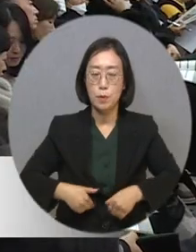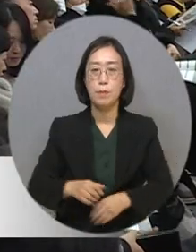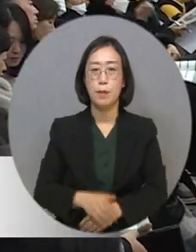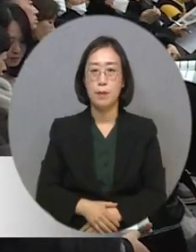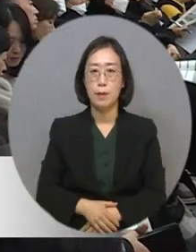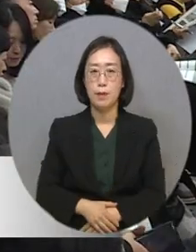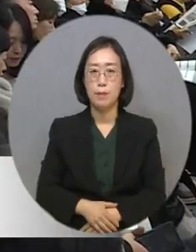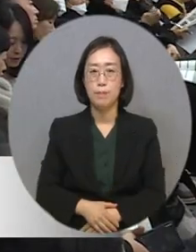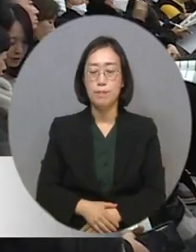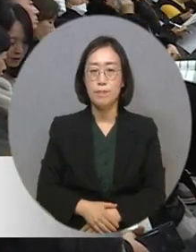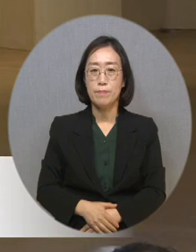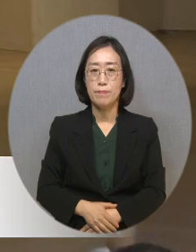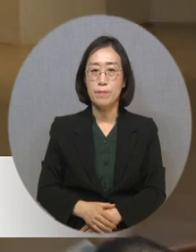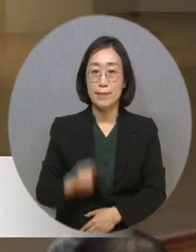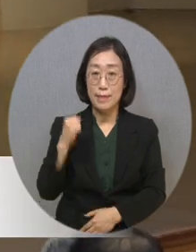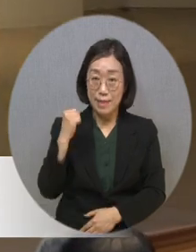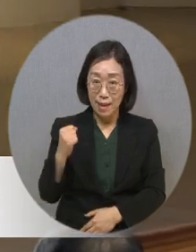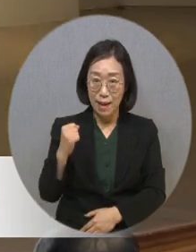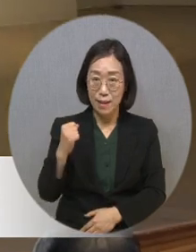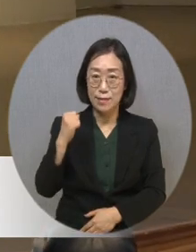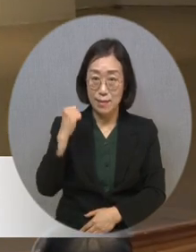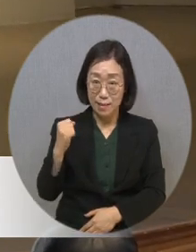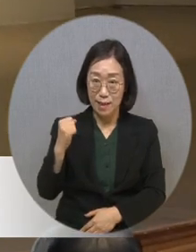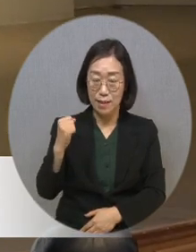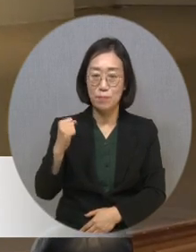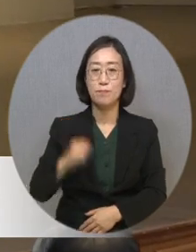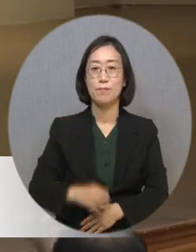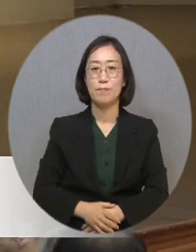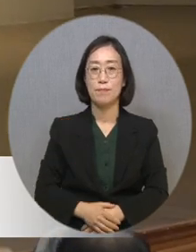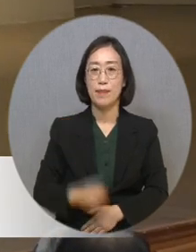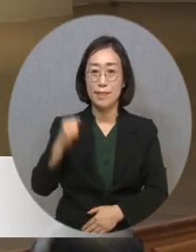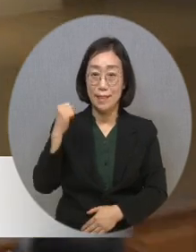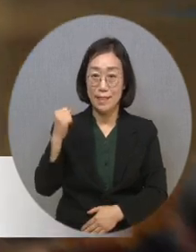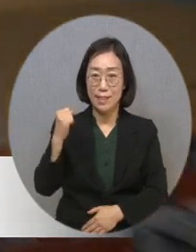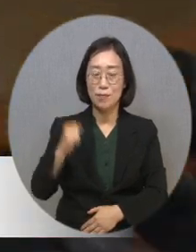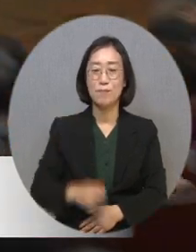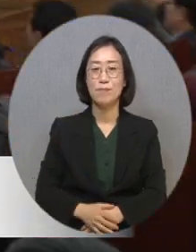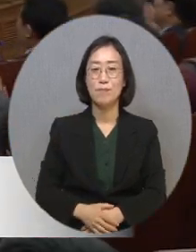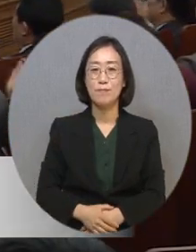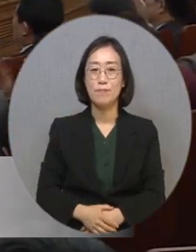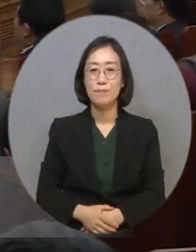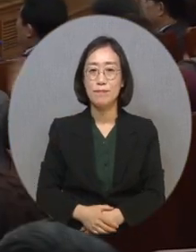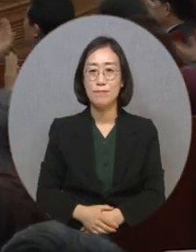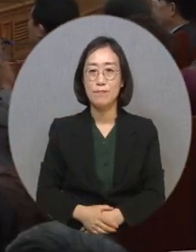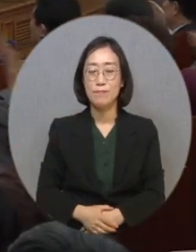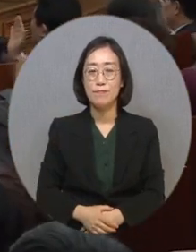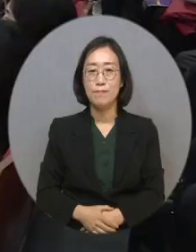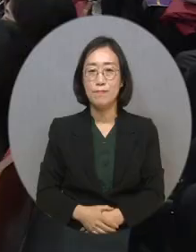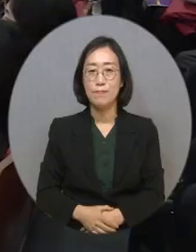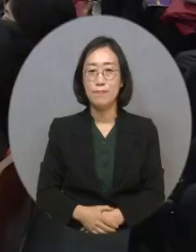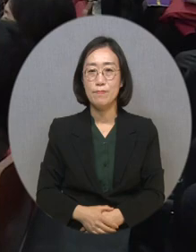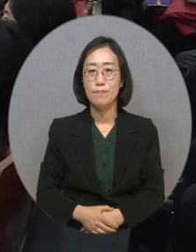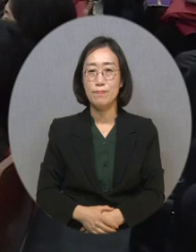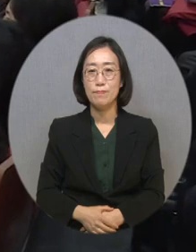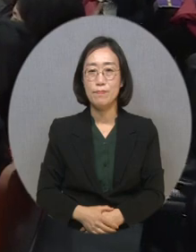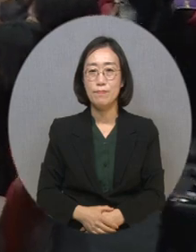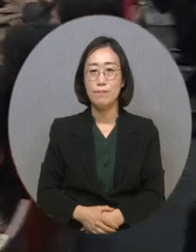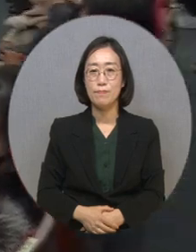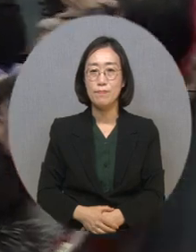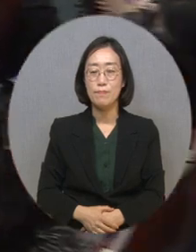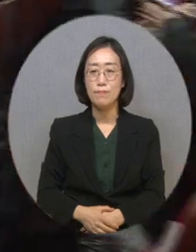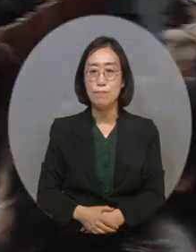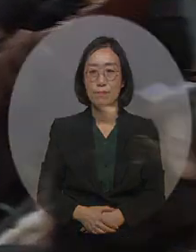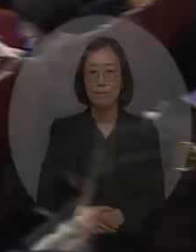장영 다시 살리자 살리자 살리자 감사합니다